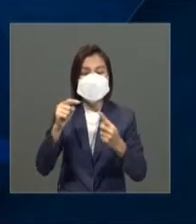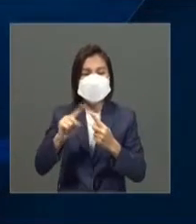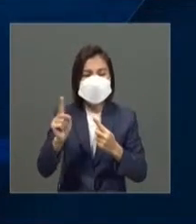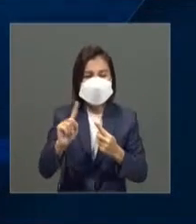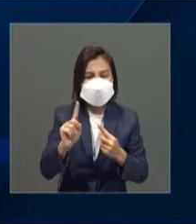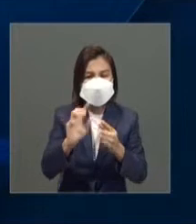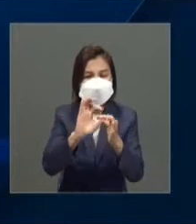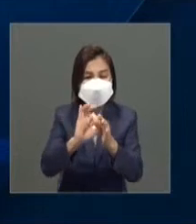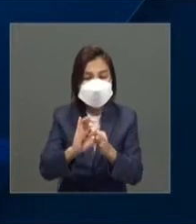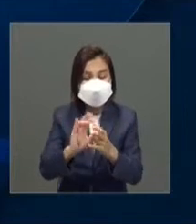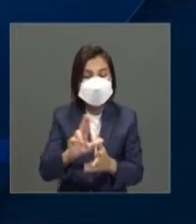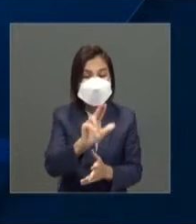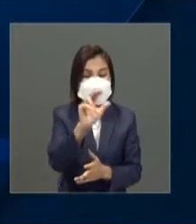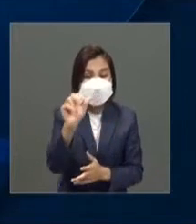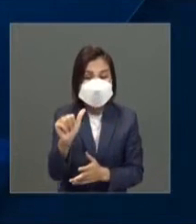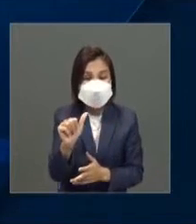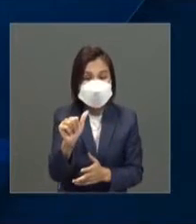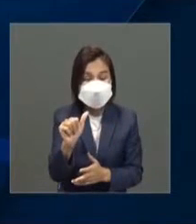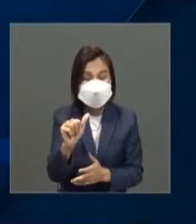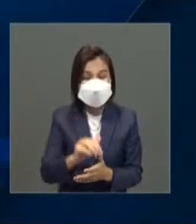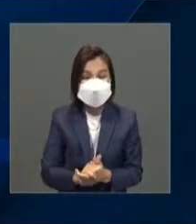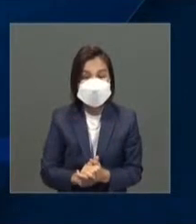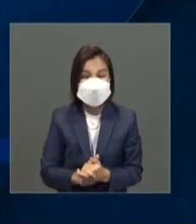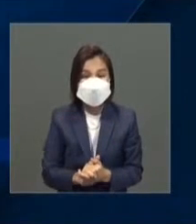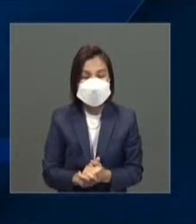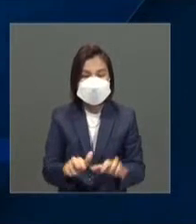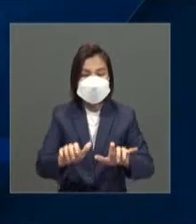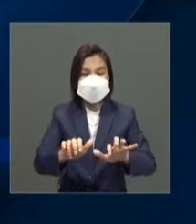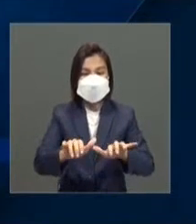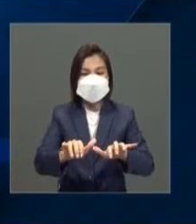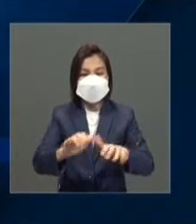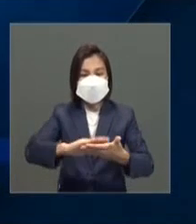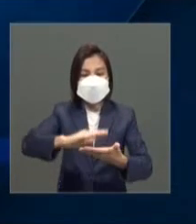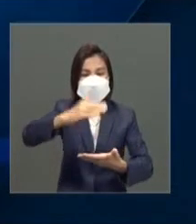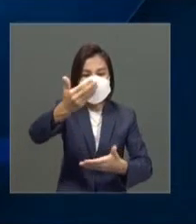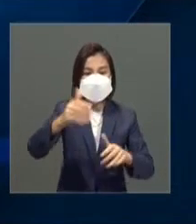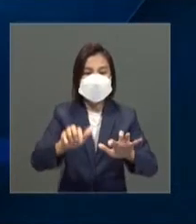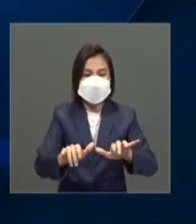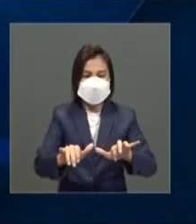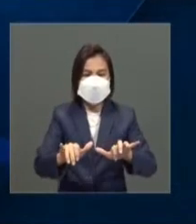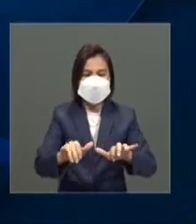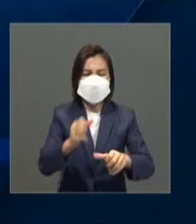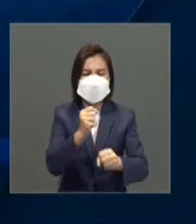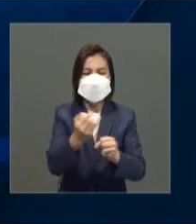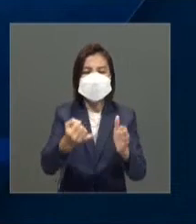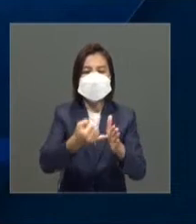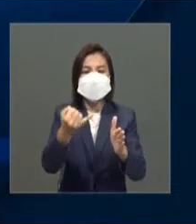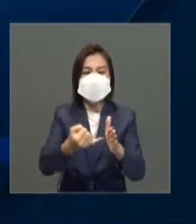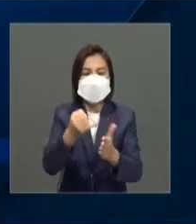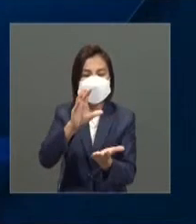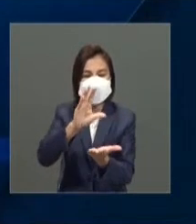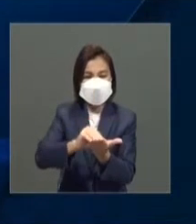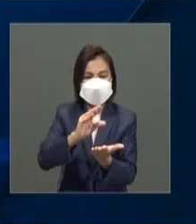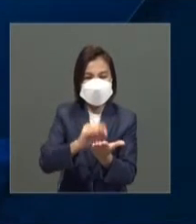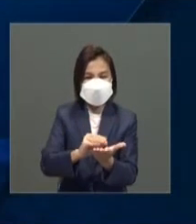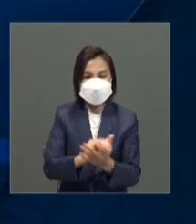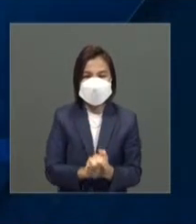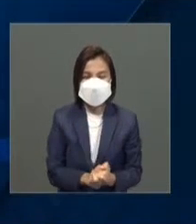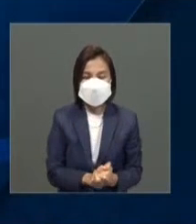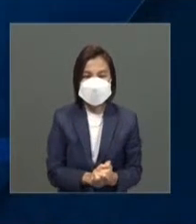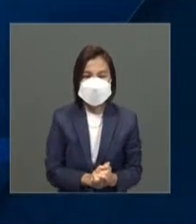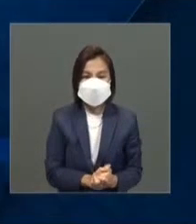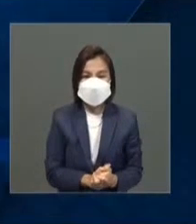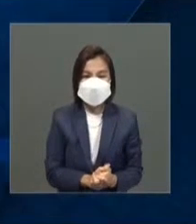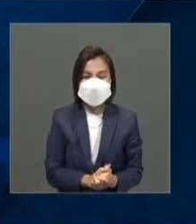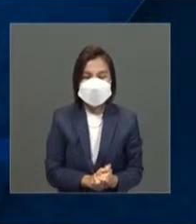ากว่าเป็นการใช้โน้ตบุ๊กคอมพิวเตอร์หรือคอมพิวเตอร์ตั้งโต๊ะนะครับในการกรอกข้อมูลนะครับซึ่งก็จะ